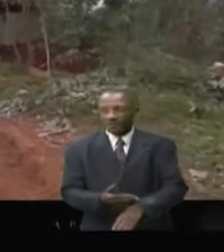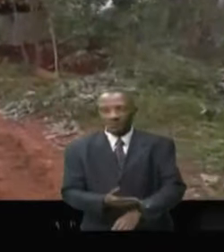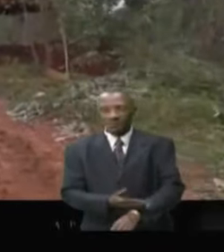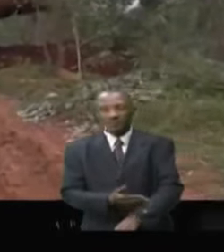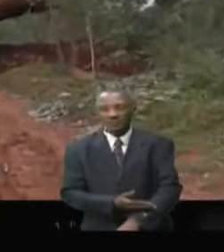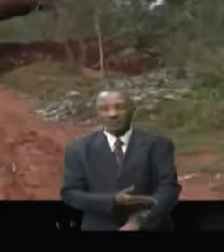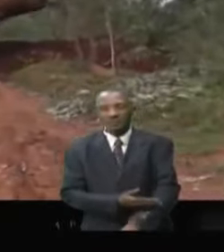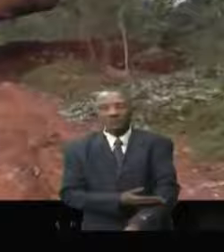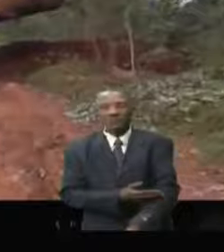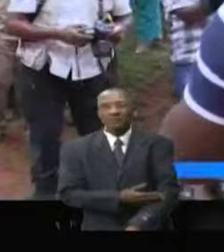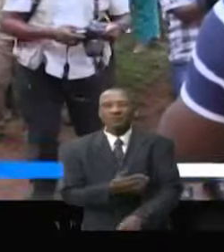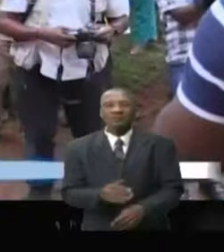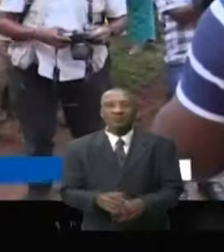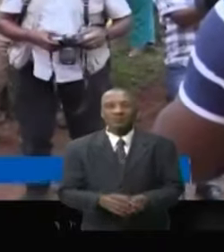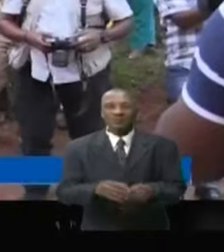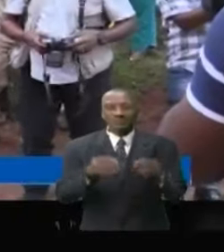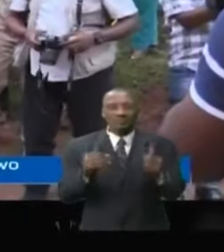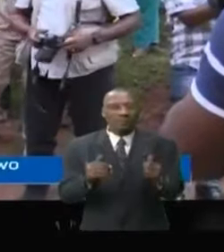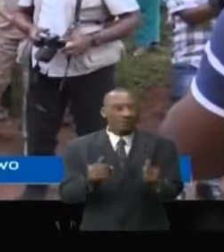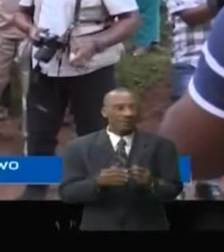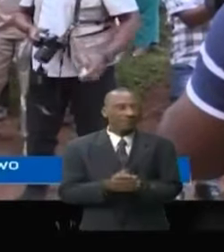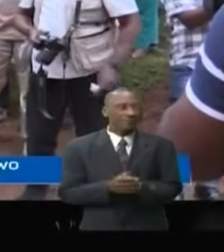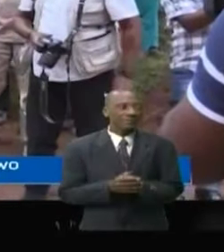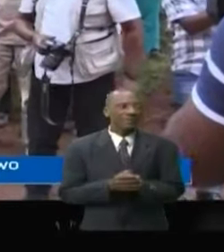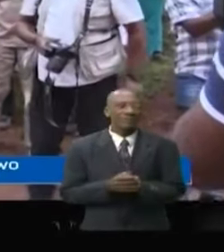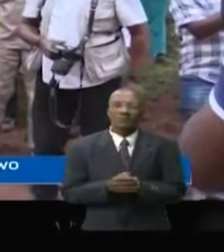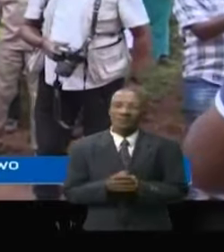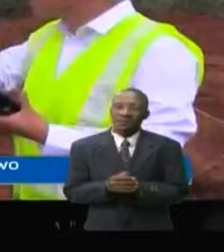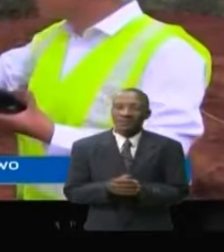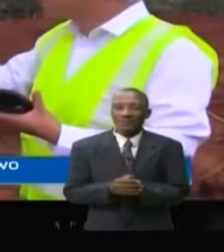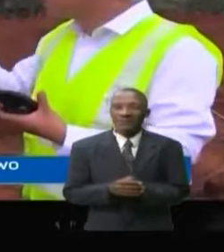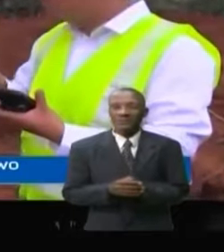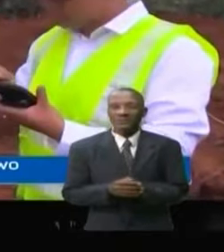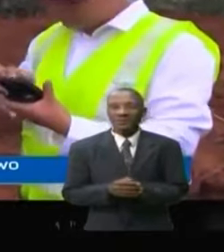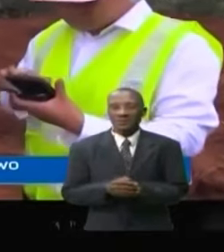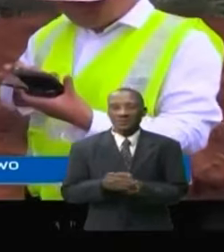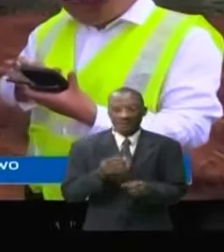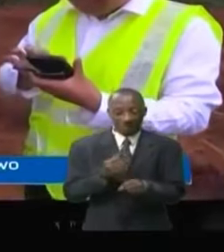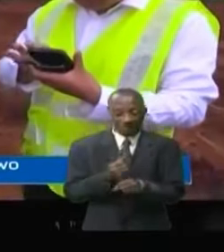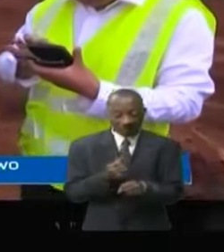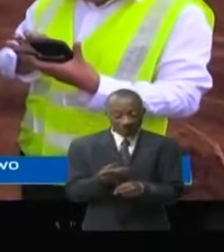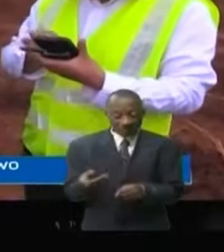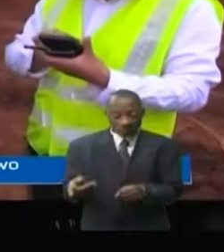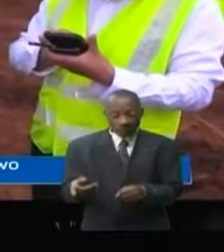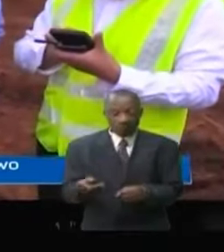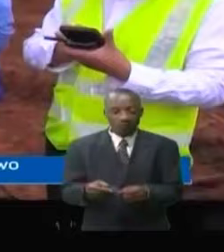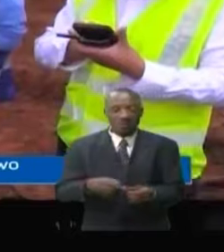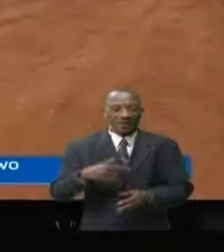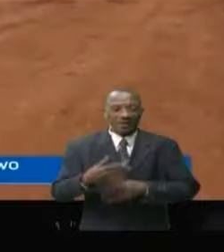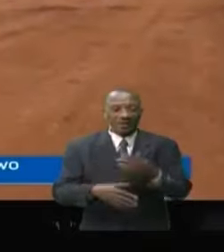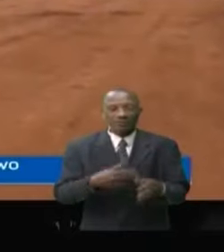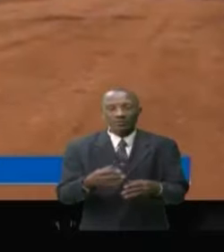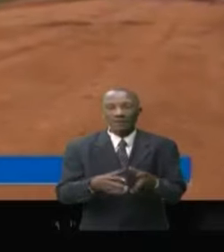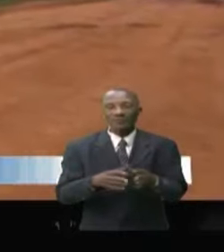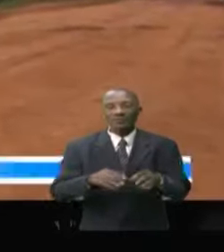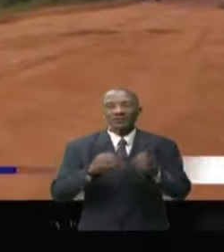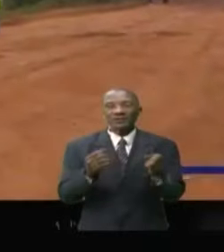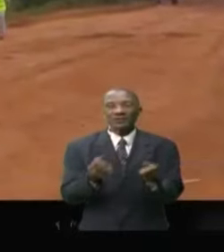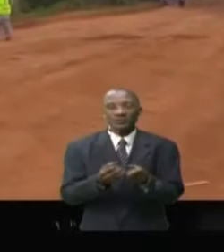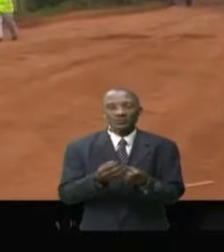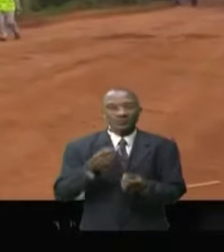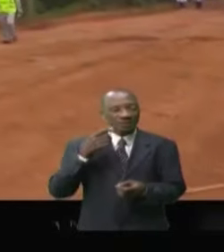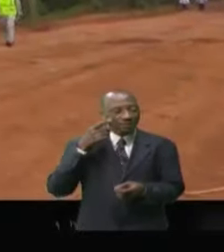firme sino hydro de l'agence congolaise des grands travaux maître d'ouvrage et de l'entreprise CISC qui conduit